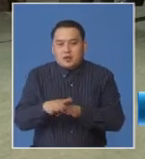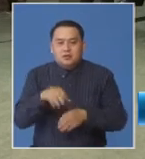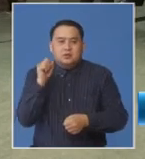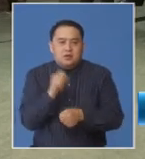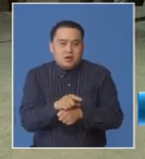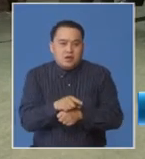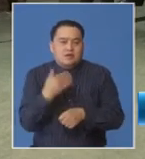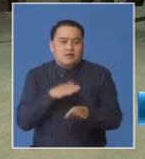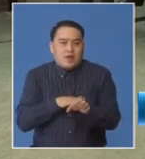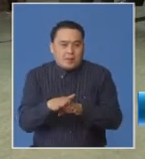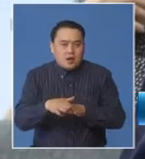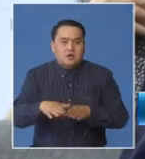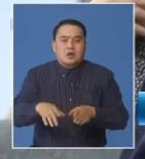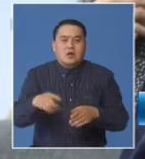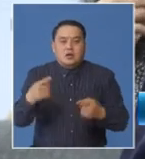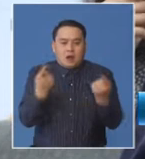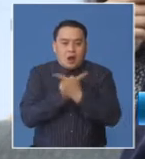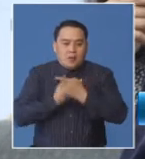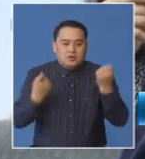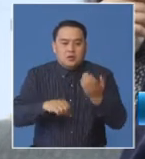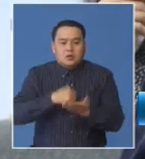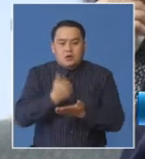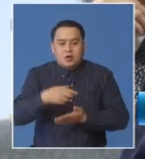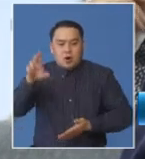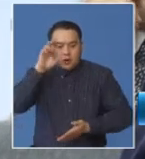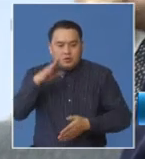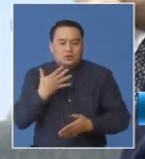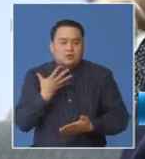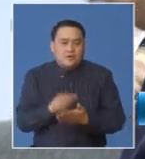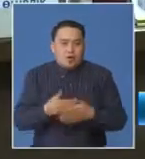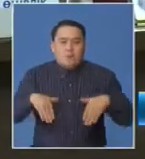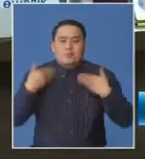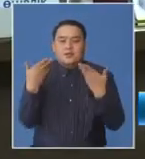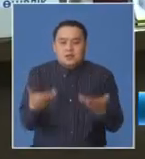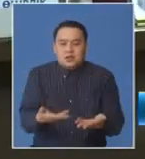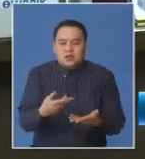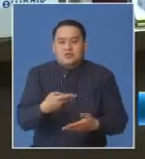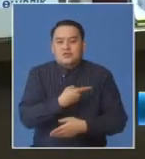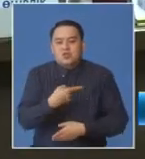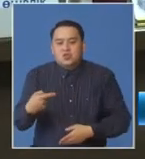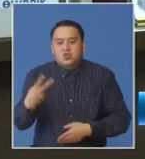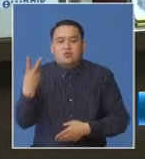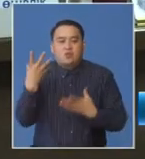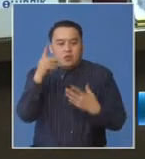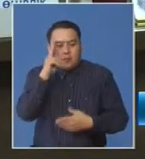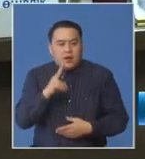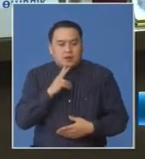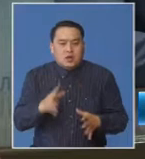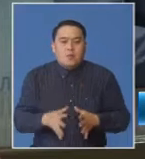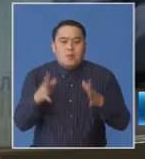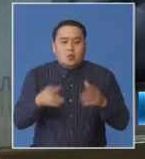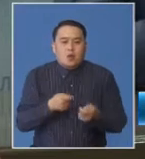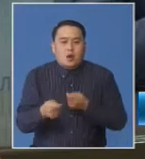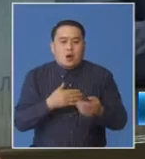планом выполнения задач, озвученных главой государства в своем послании. В течение 2 месяцев партия большинства будет